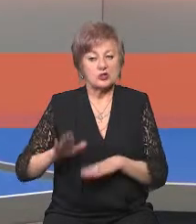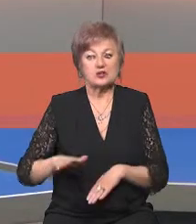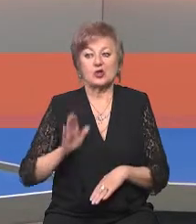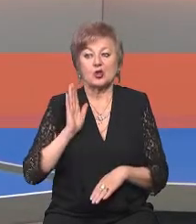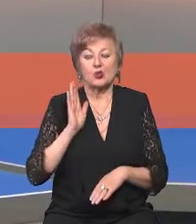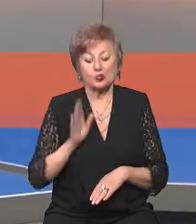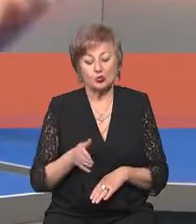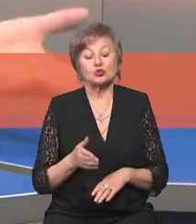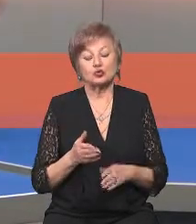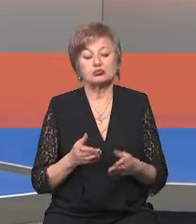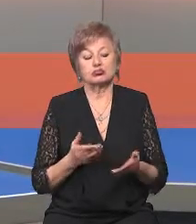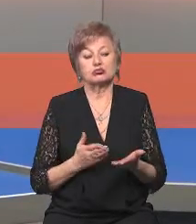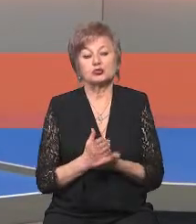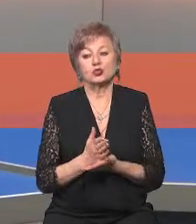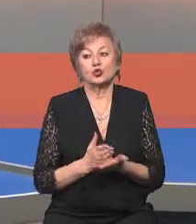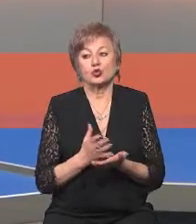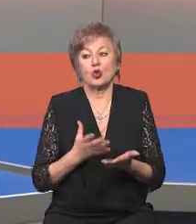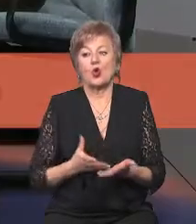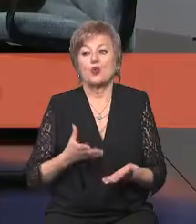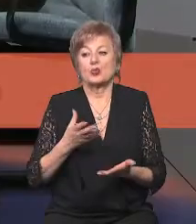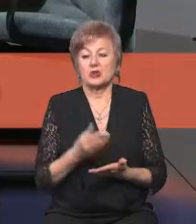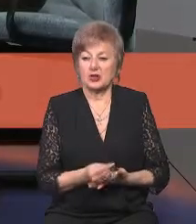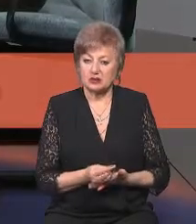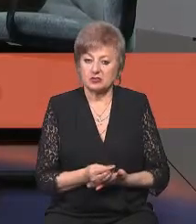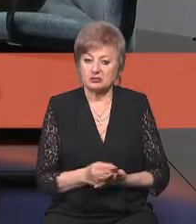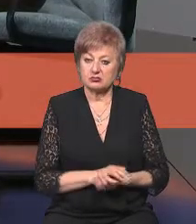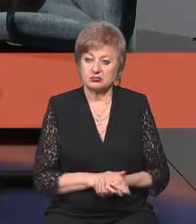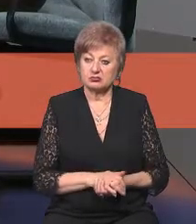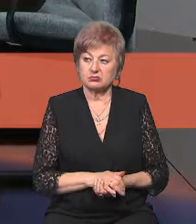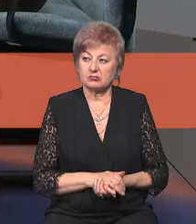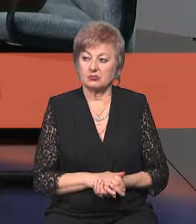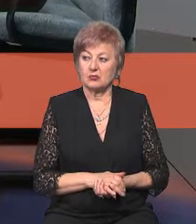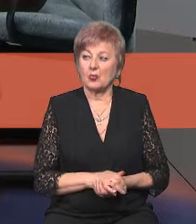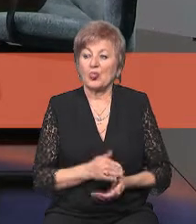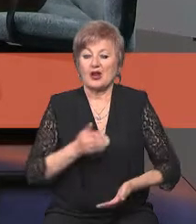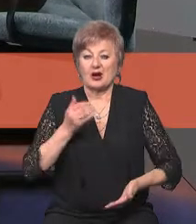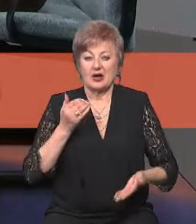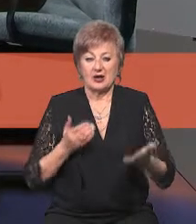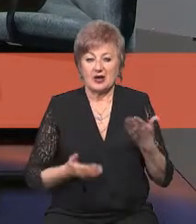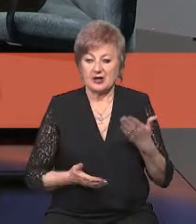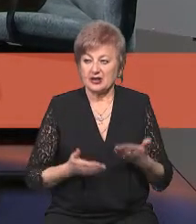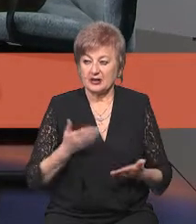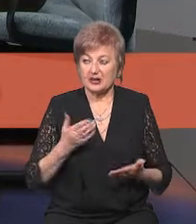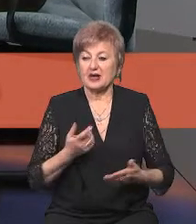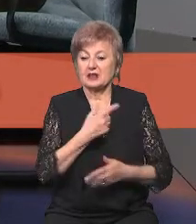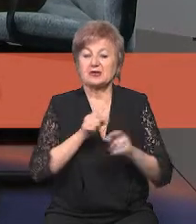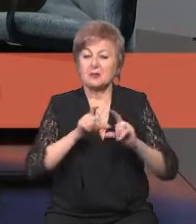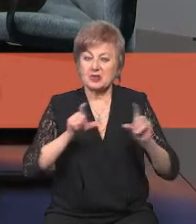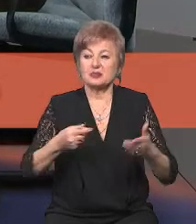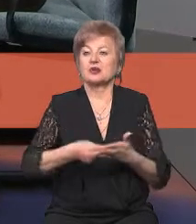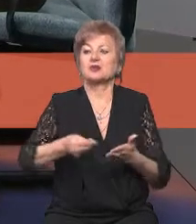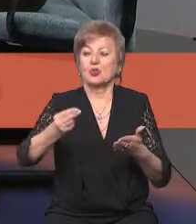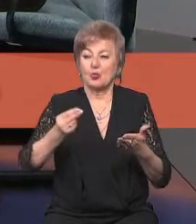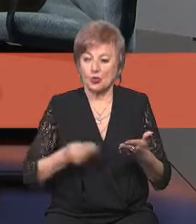пакетах послуг, які вже будуть у нас у 2020 році. Ну, тобто, в 2020-му, якщо ці заклади знову-таки підпишуть договори?